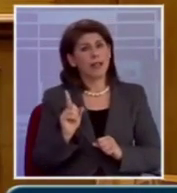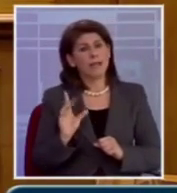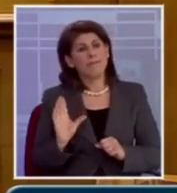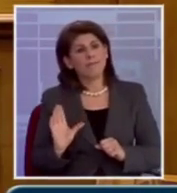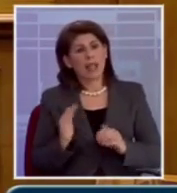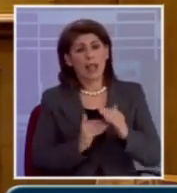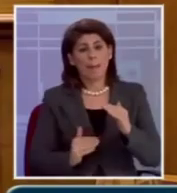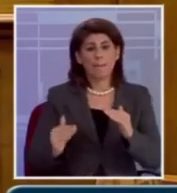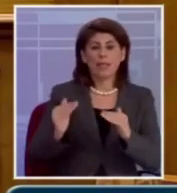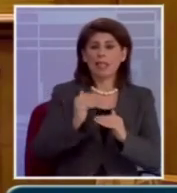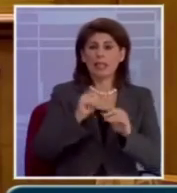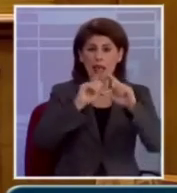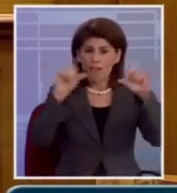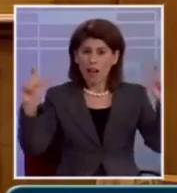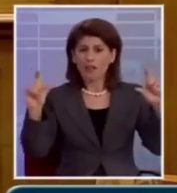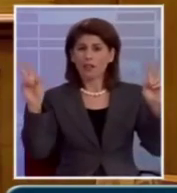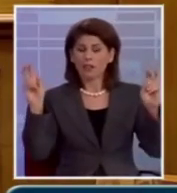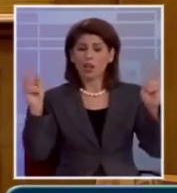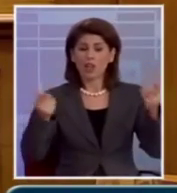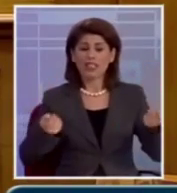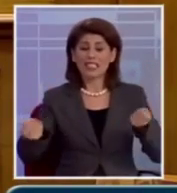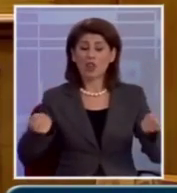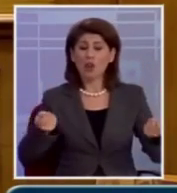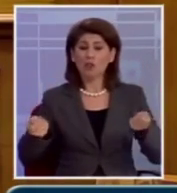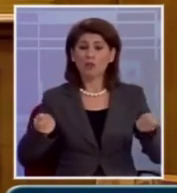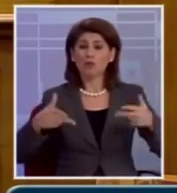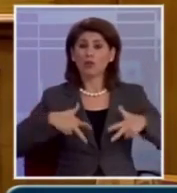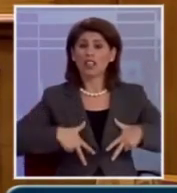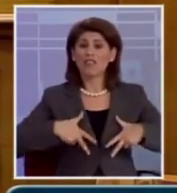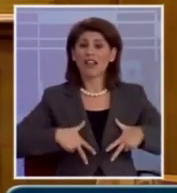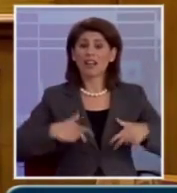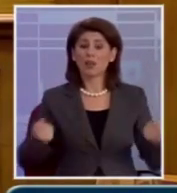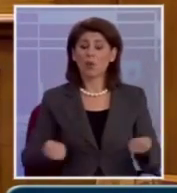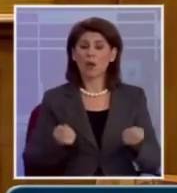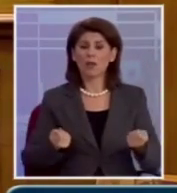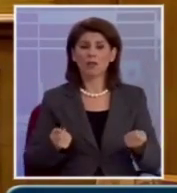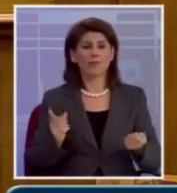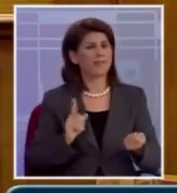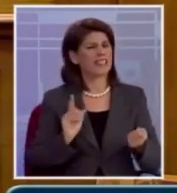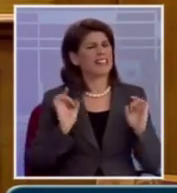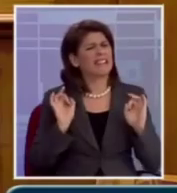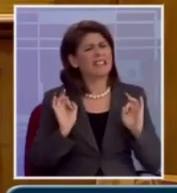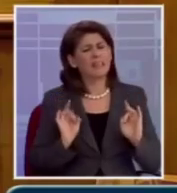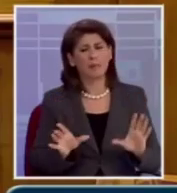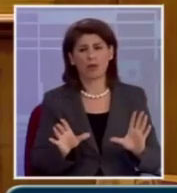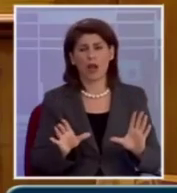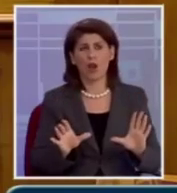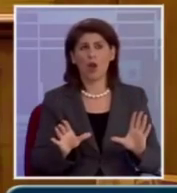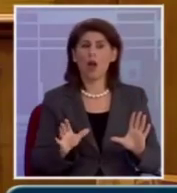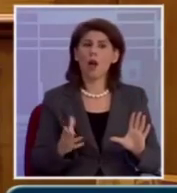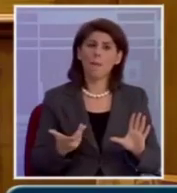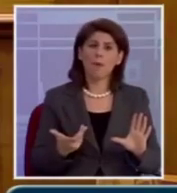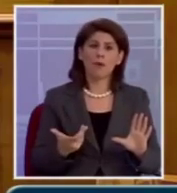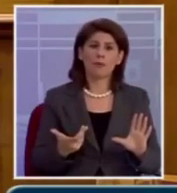η επικεφαλίδα και ο τίτλος ήταν ο συντονισμός του κυβερνητικού έργου, δεν ήταν τίποτα άλλο από το